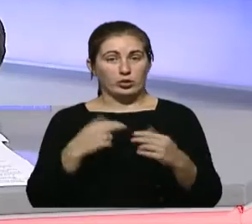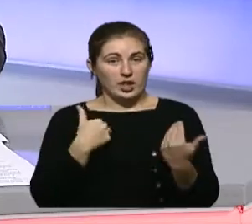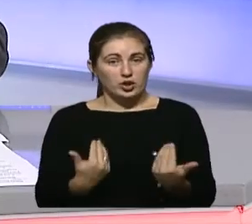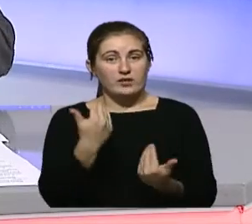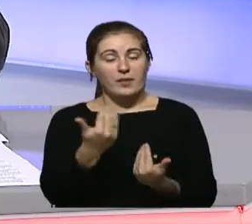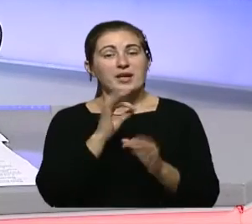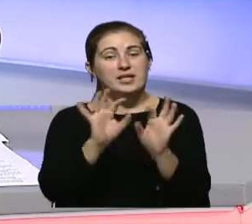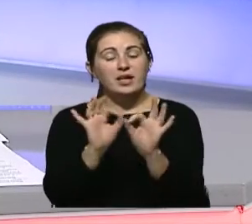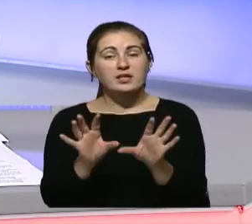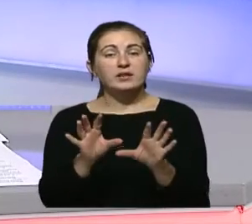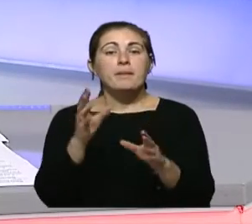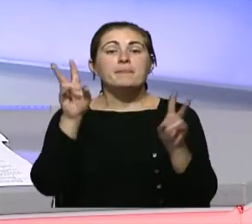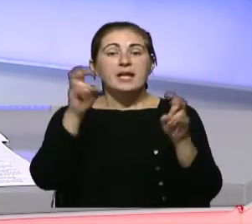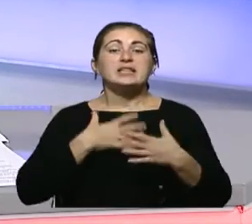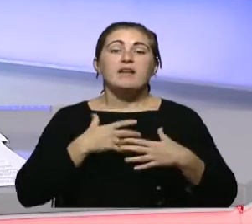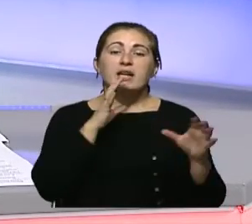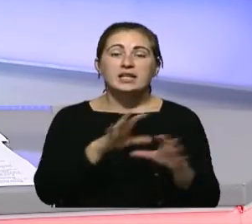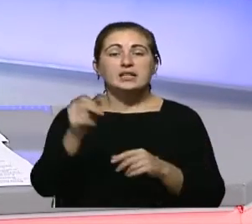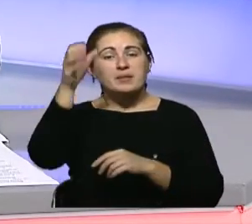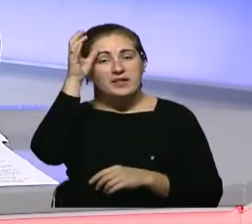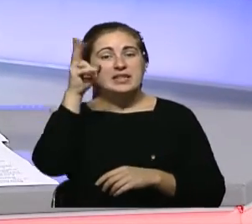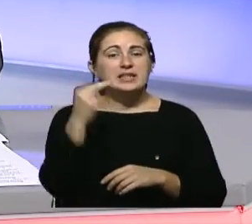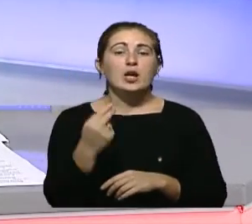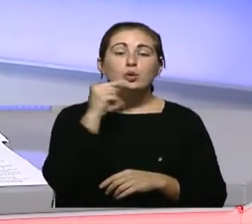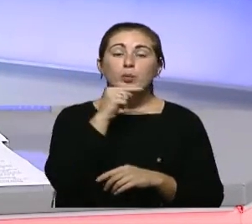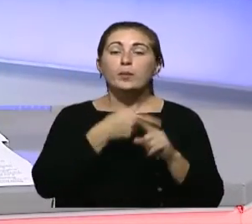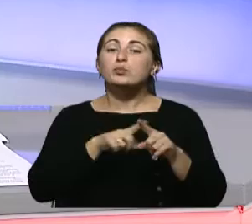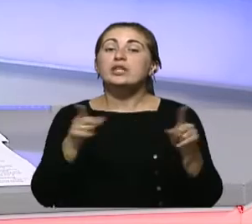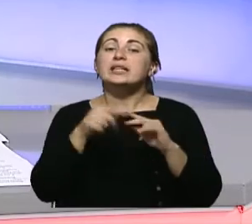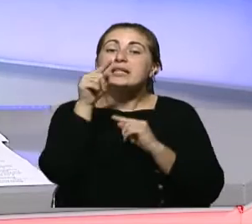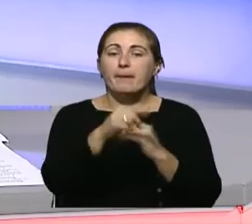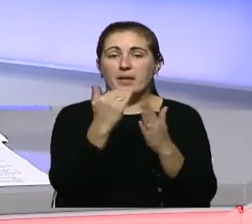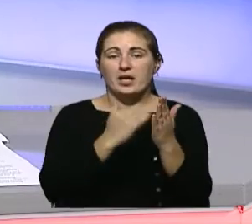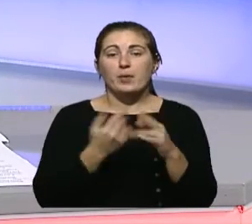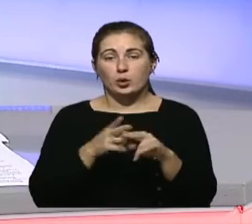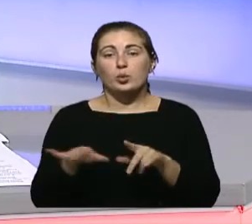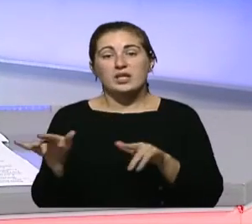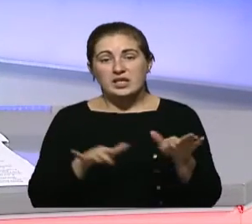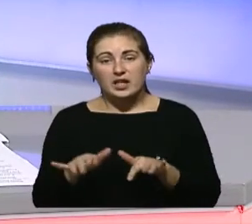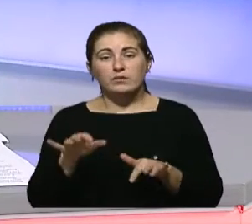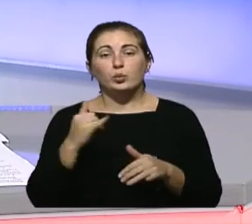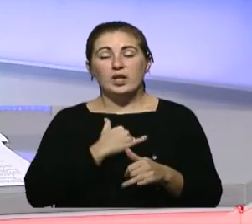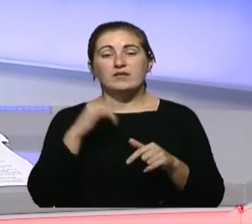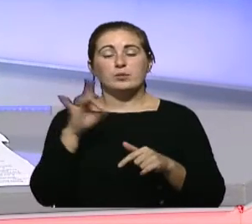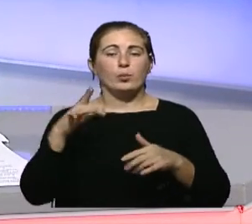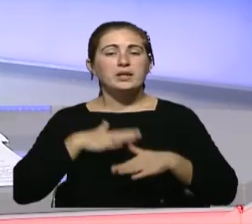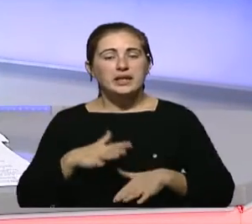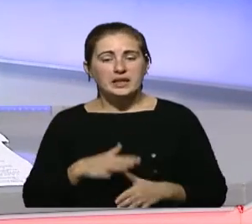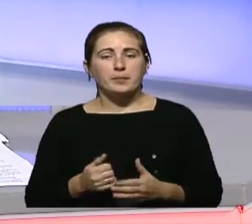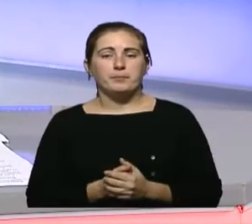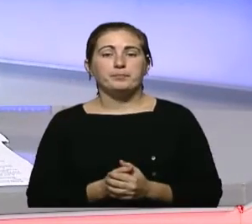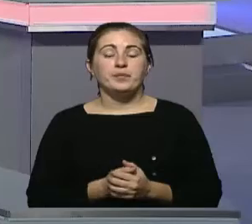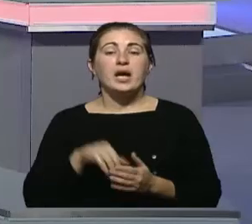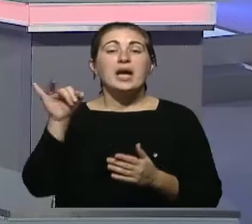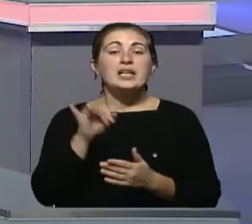стала рассказывать, да, на здравоохранение, на образование, на национальную экономику, потому что это те программы, которые действуют у нас в Республике Крым.